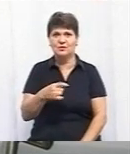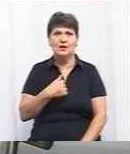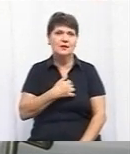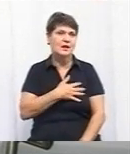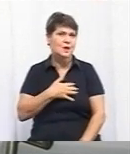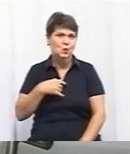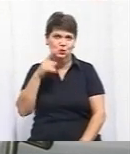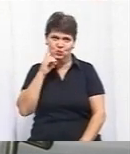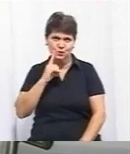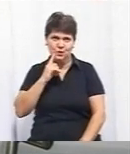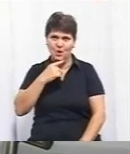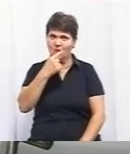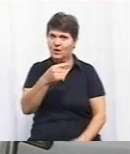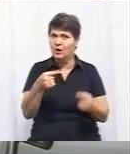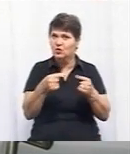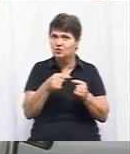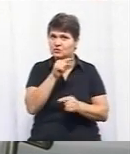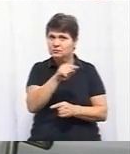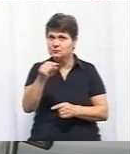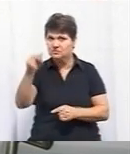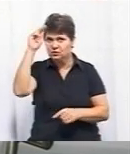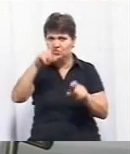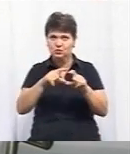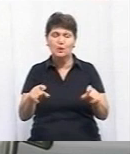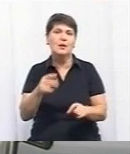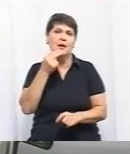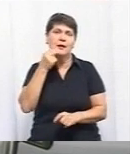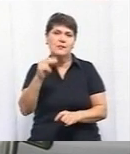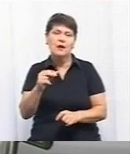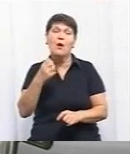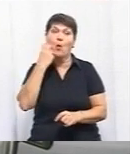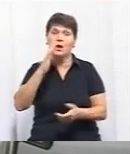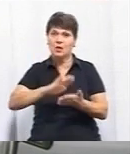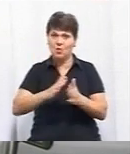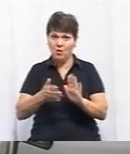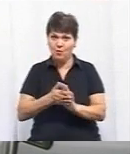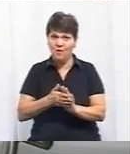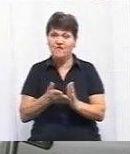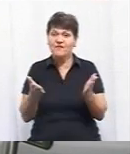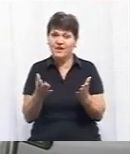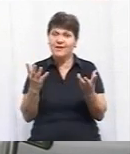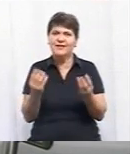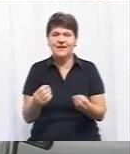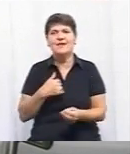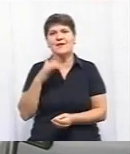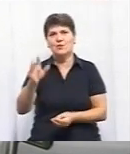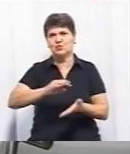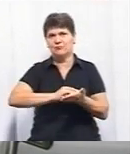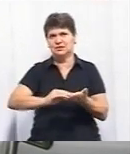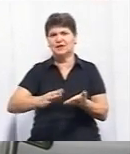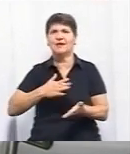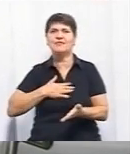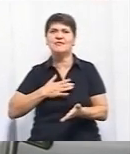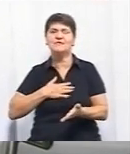поки говорити, які точно, тому що краще, щоб ми вже домовилися, в який день, і я тоді вже буду писати на нашій